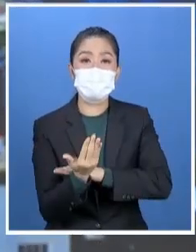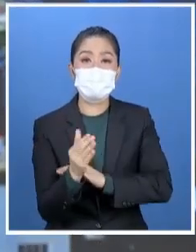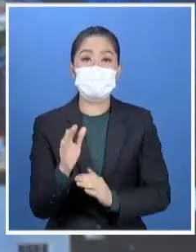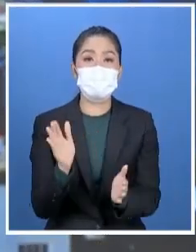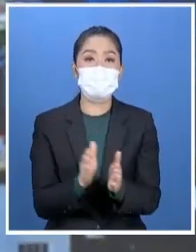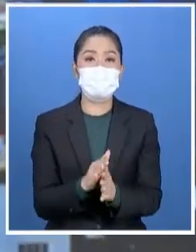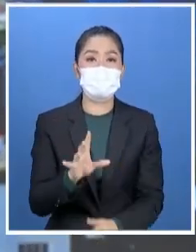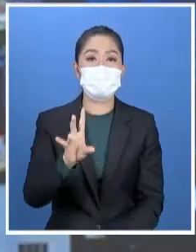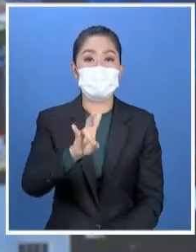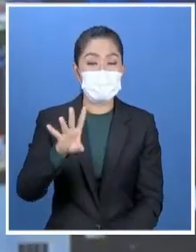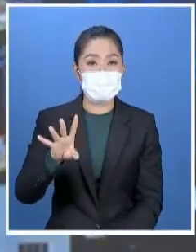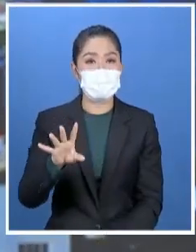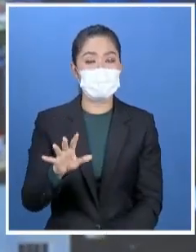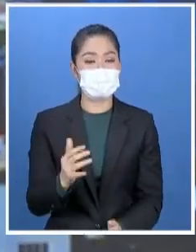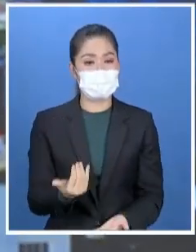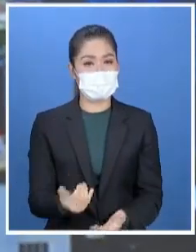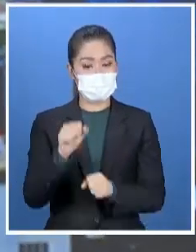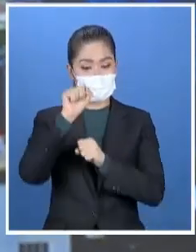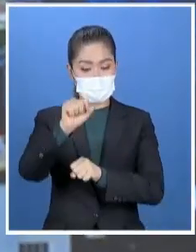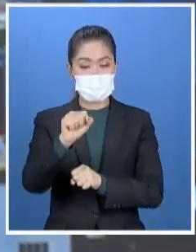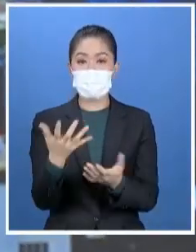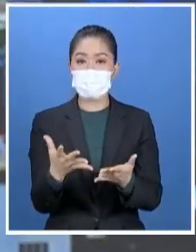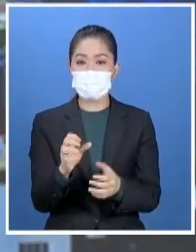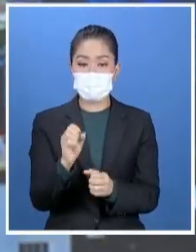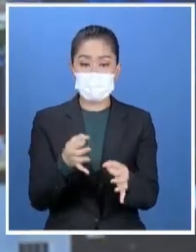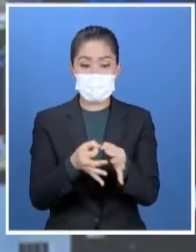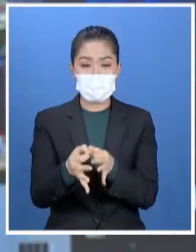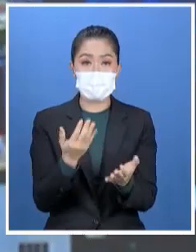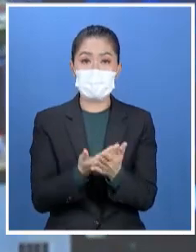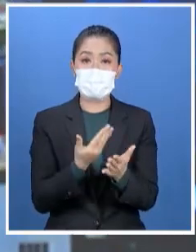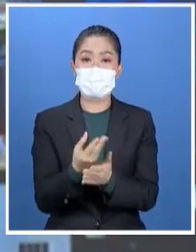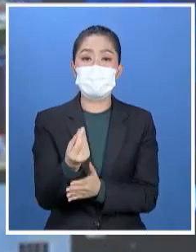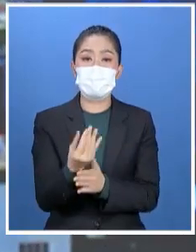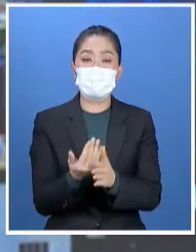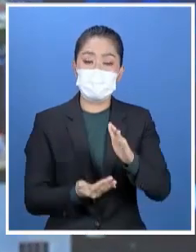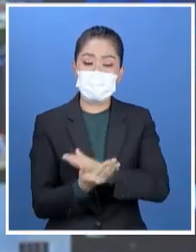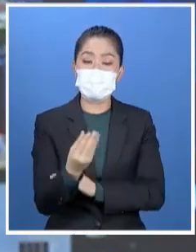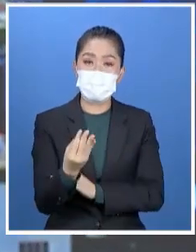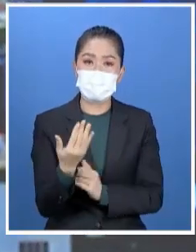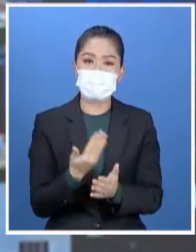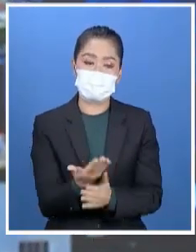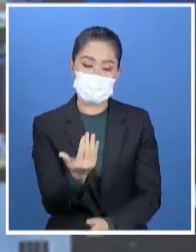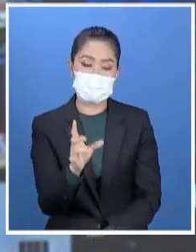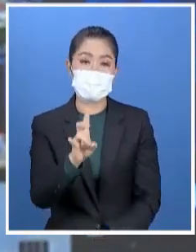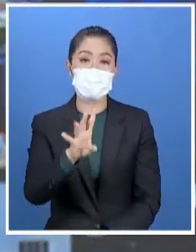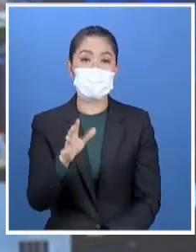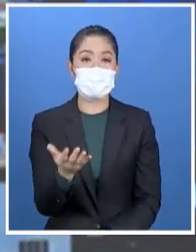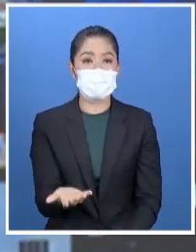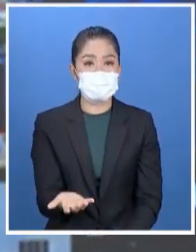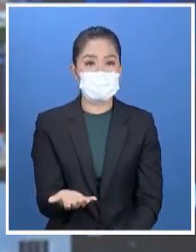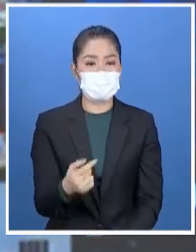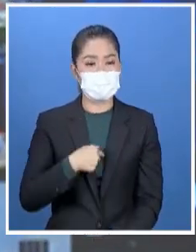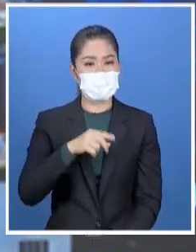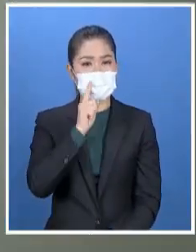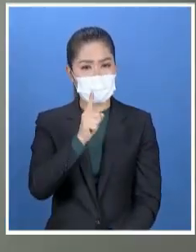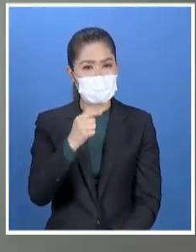ไปทั้งหมด700บาทแล้วป้ายก็ไม่ได้ติดชัดเจนนะคะว่าราคาแผ่นเท่าไหร่มันเรียกเก็บสุดท้ายคือ700บาทก็เ